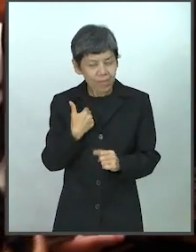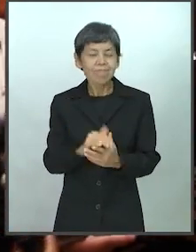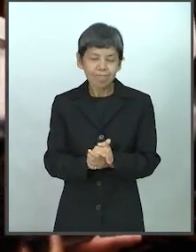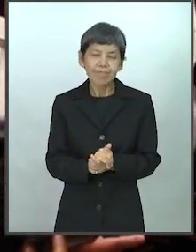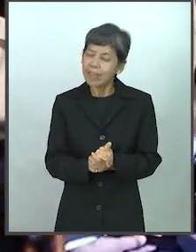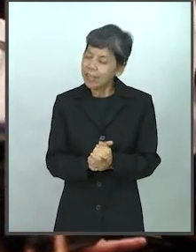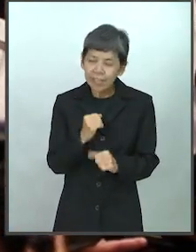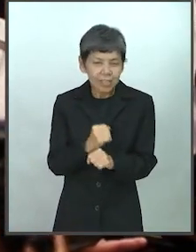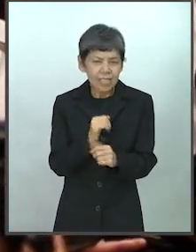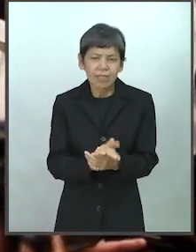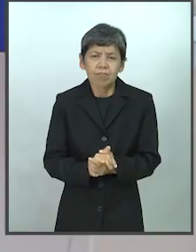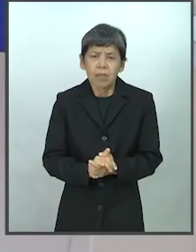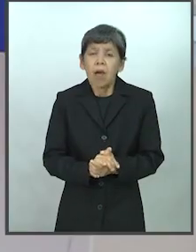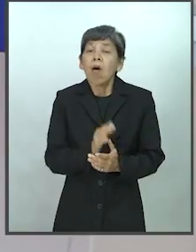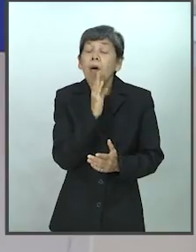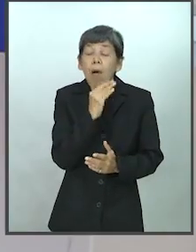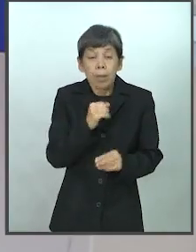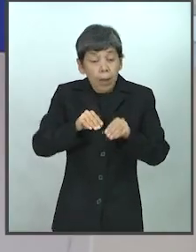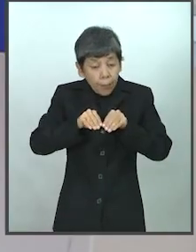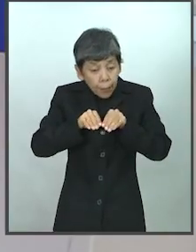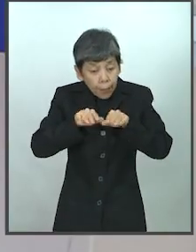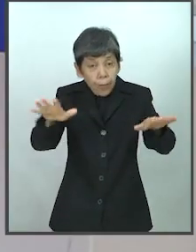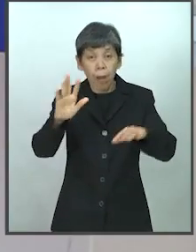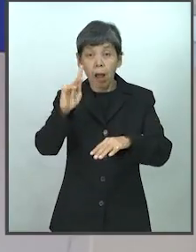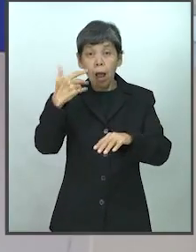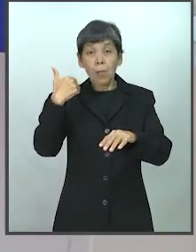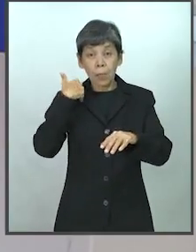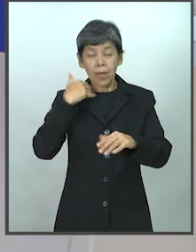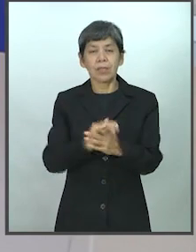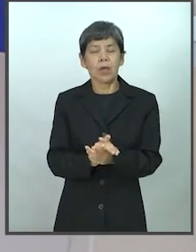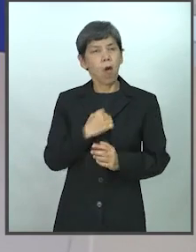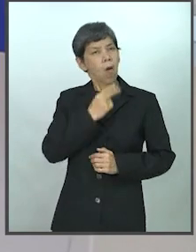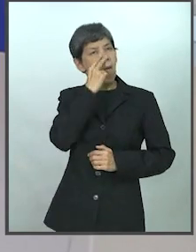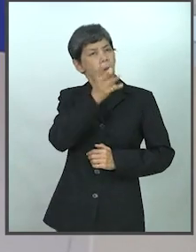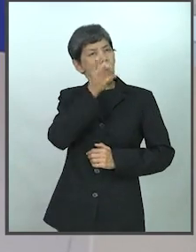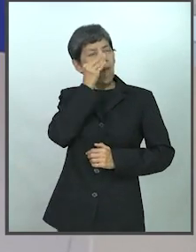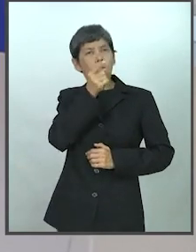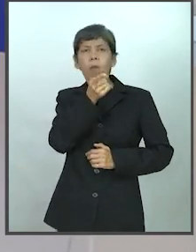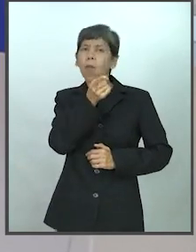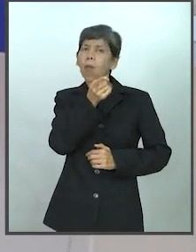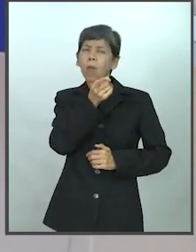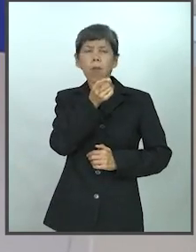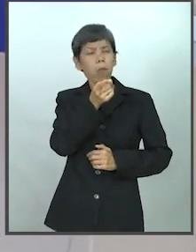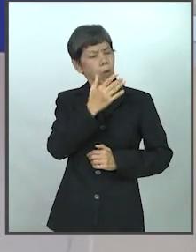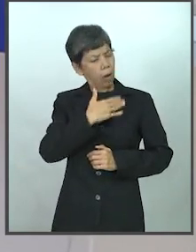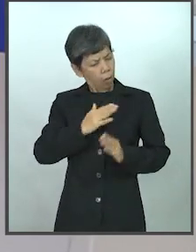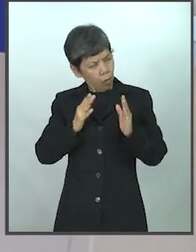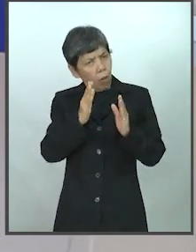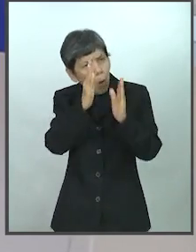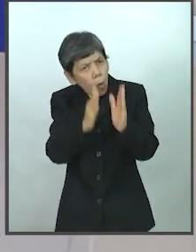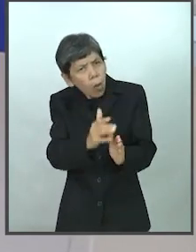นหนึ่งเนี่ยออกไปเมื่อมีการเผยแพร่ออกไปเนี่ยก็คนก็จะได้เรียนรู้ว่าถ้าเป็นการเป็นคนดี